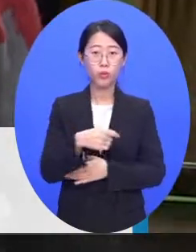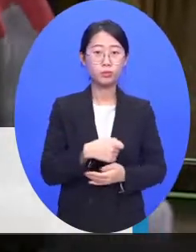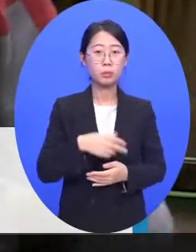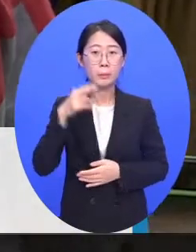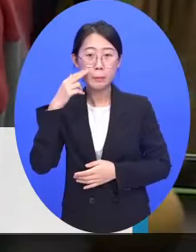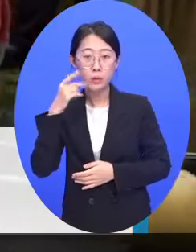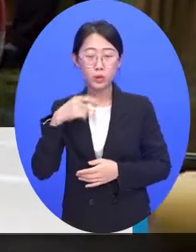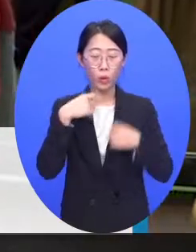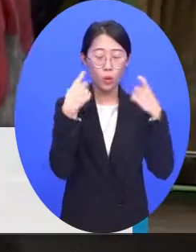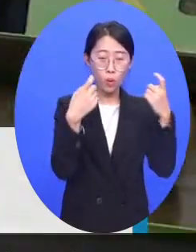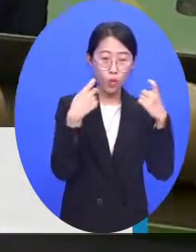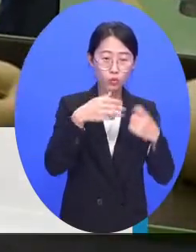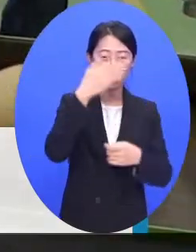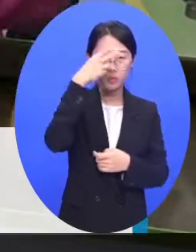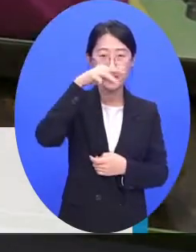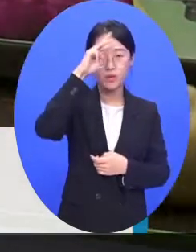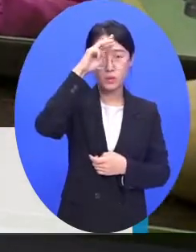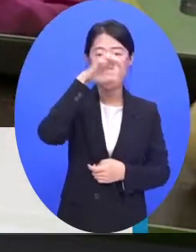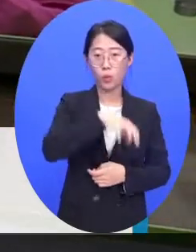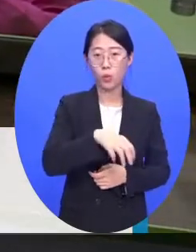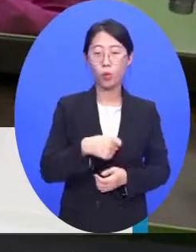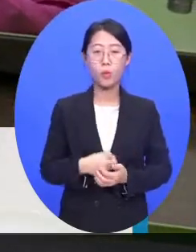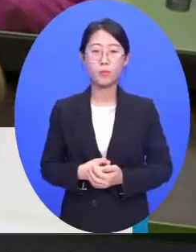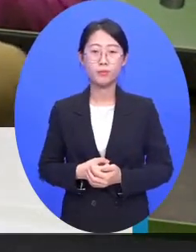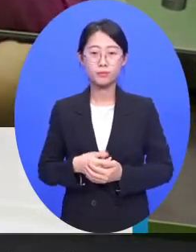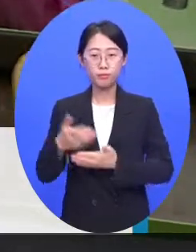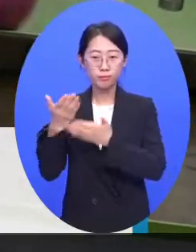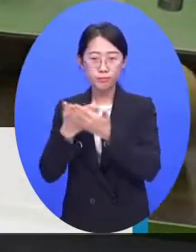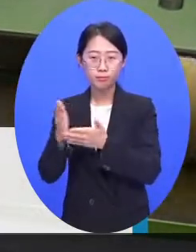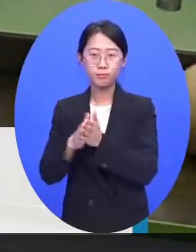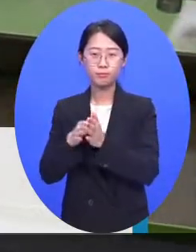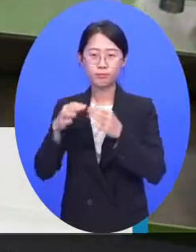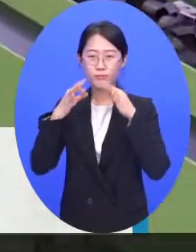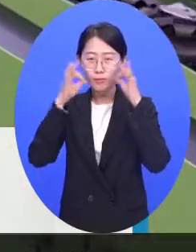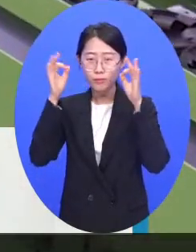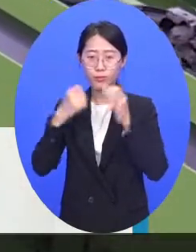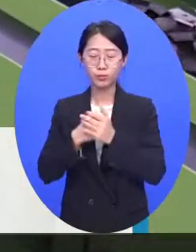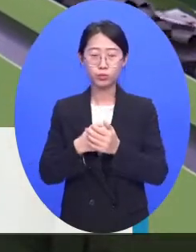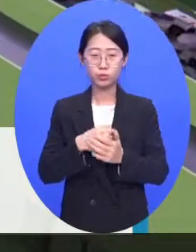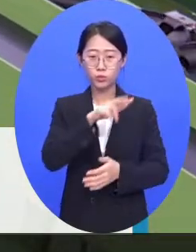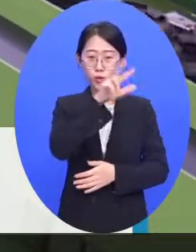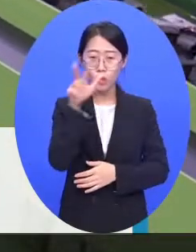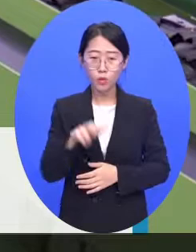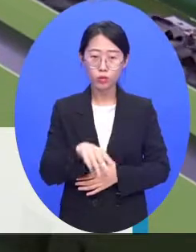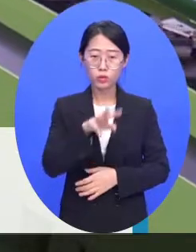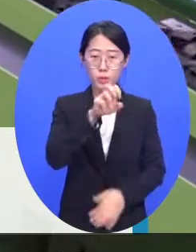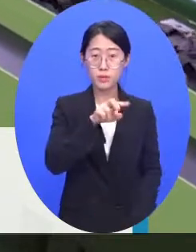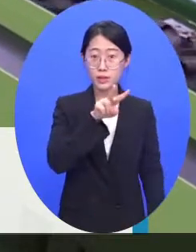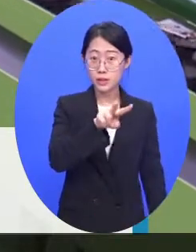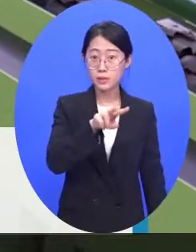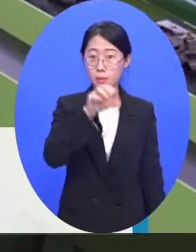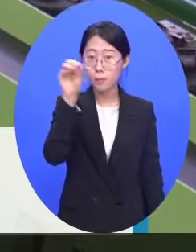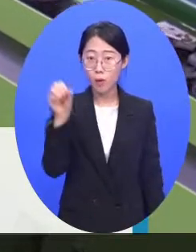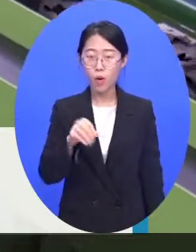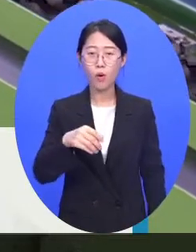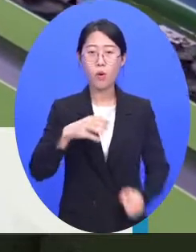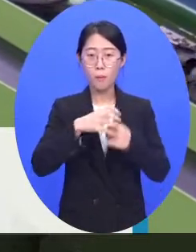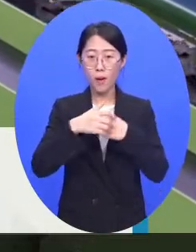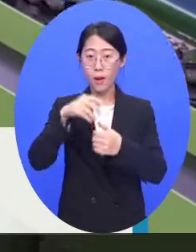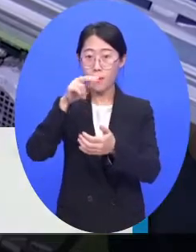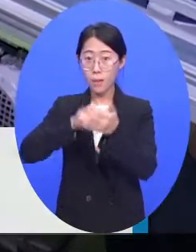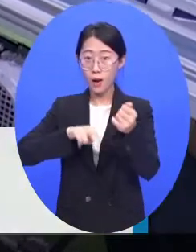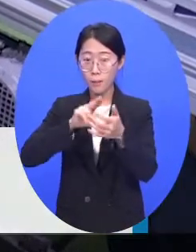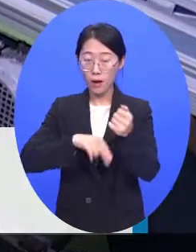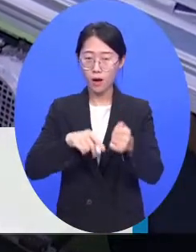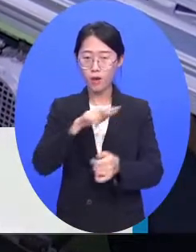미국 시장을 비롯해 호주, 멕시코 등지에서 꾸준히 수출 시장을 개척해오며 지난해 국내 전체 배 수출량의